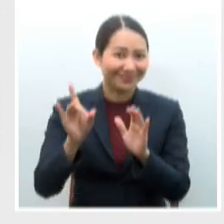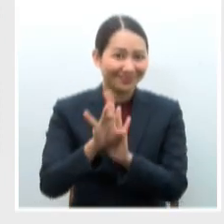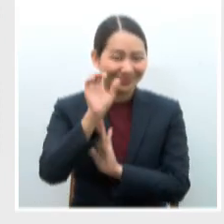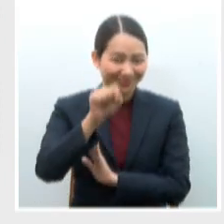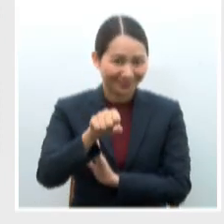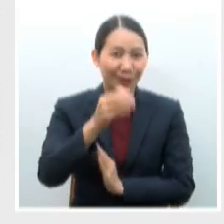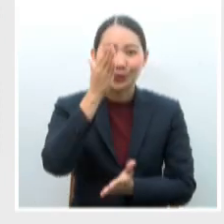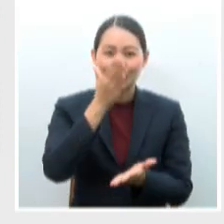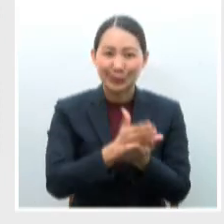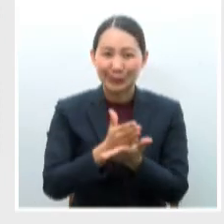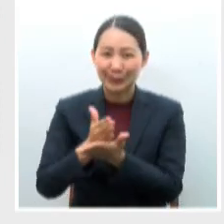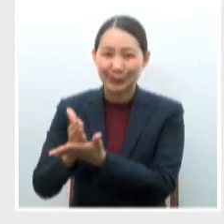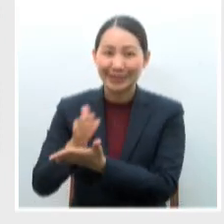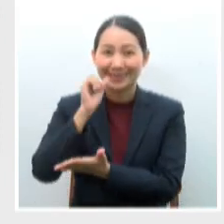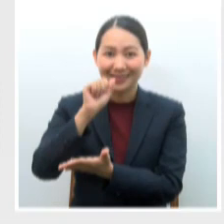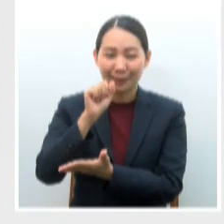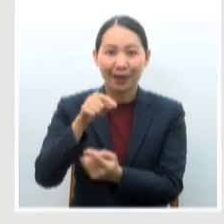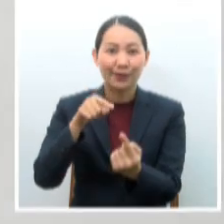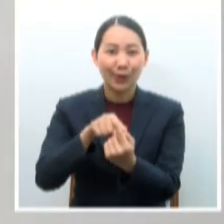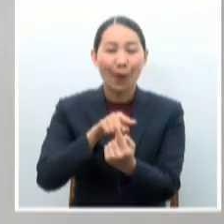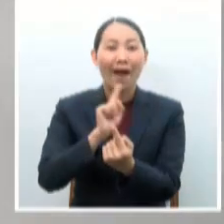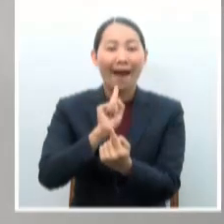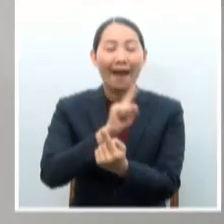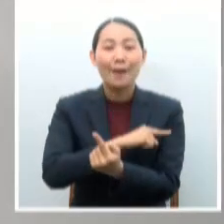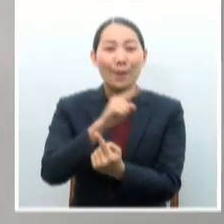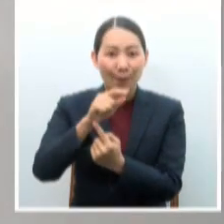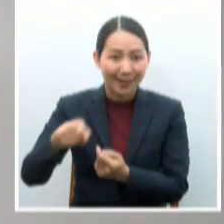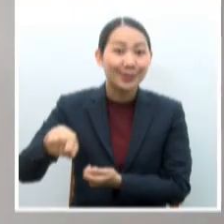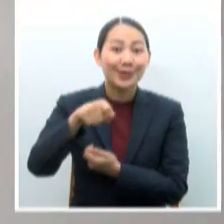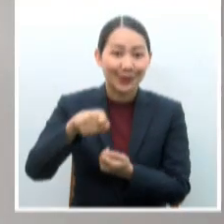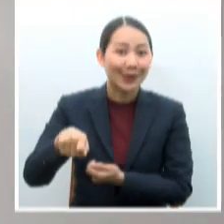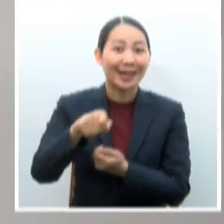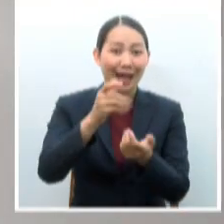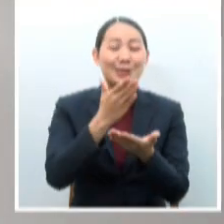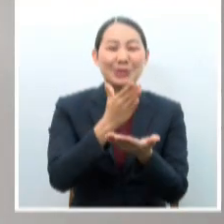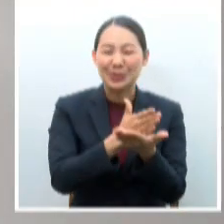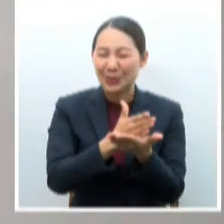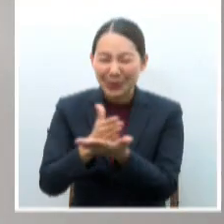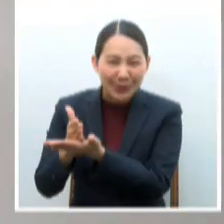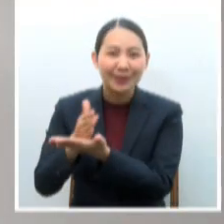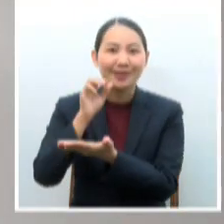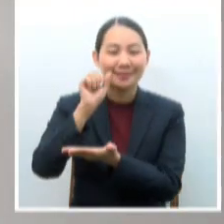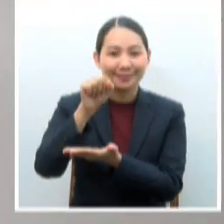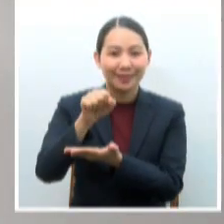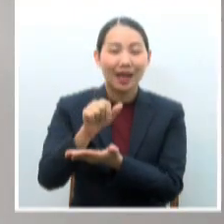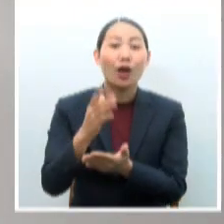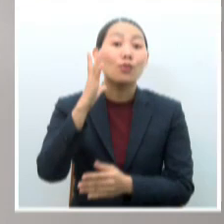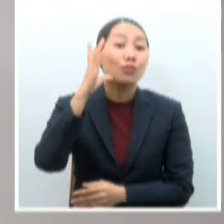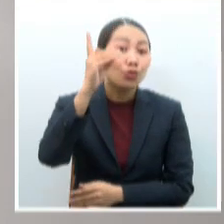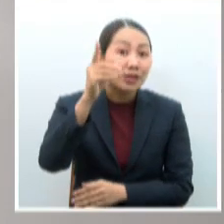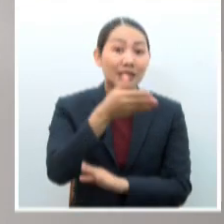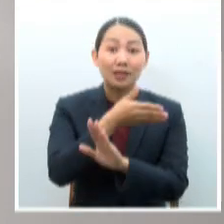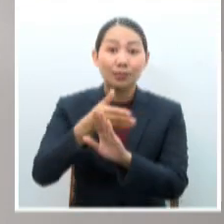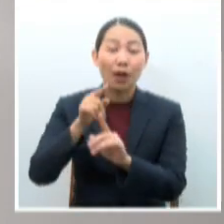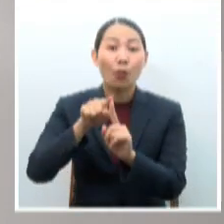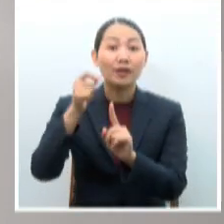วๆเนื่องในช่วงของเทศกาลวันมหาสงกรานต์ค่ะต้องบอกเลยนะคะว่าตั้งแต่วันพรุ่งนี้ไปจนถึงวันที่16เนี่ยเราก็จะสนุกสน